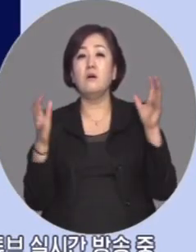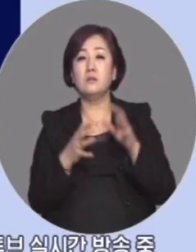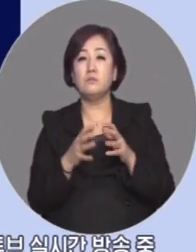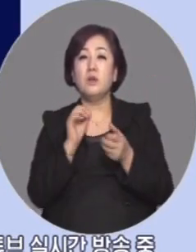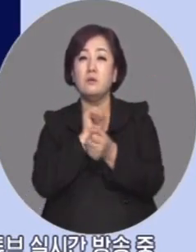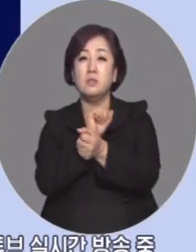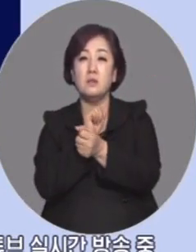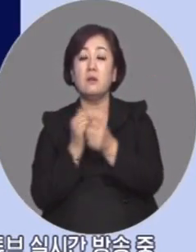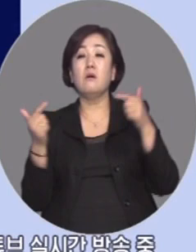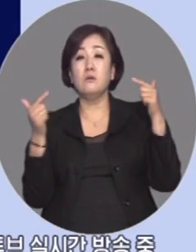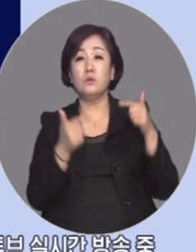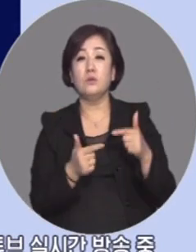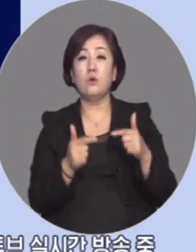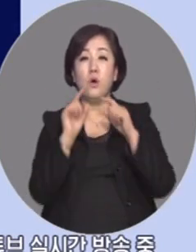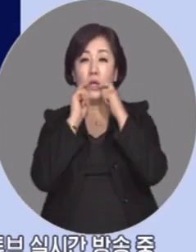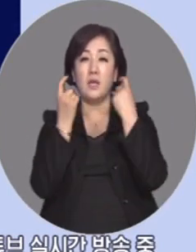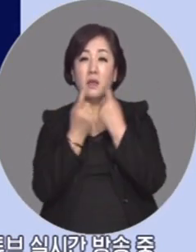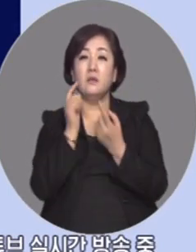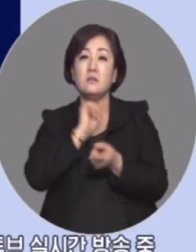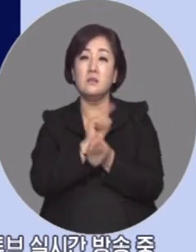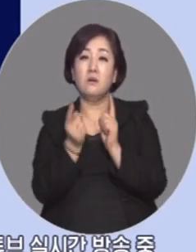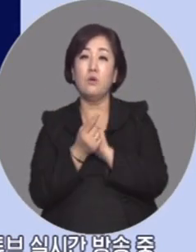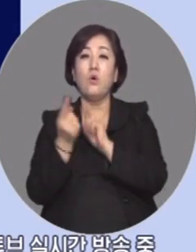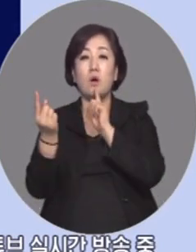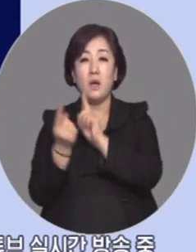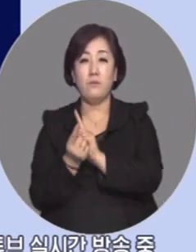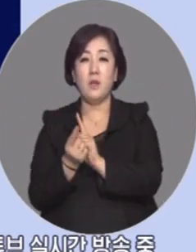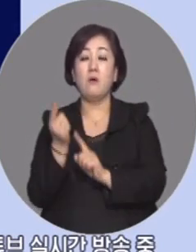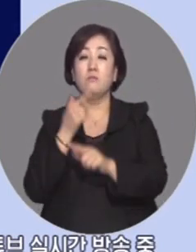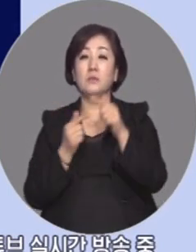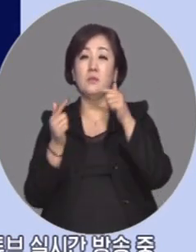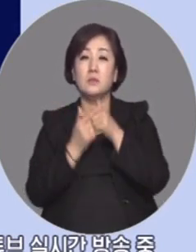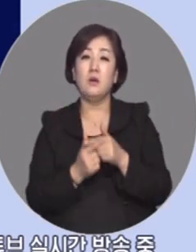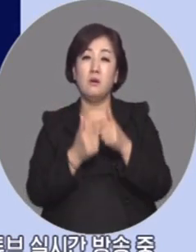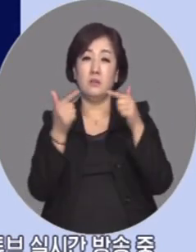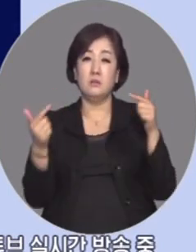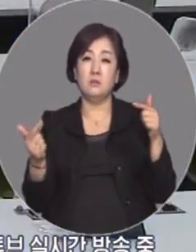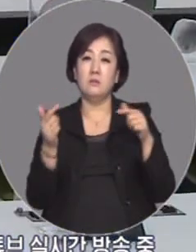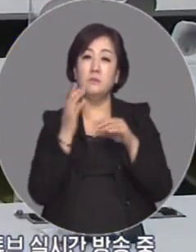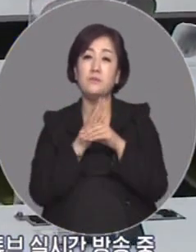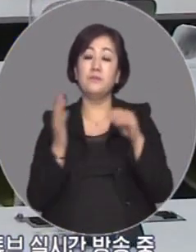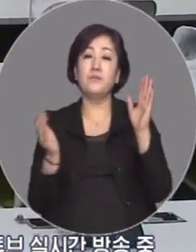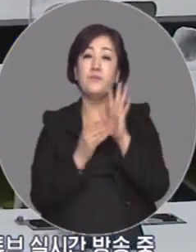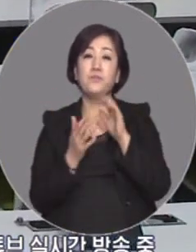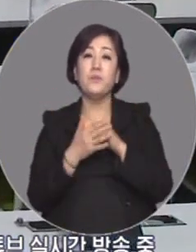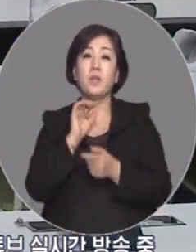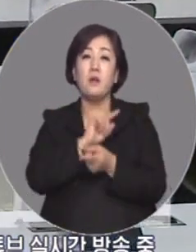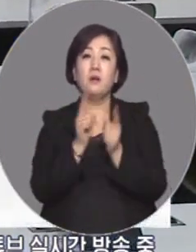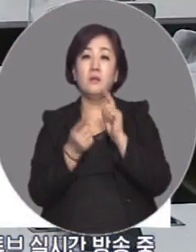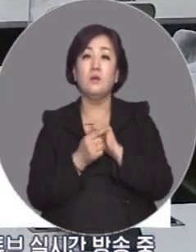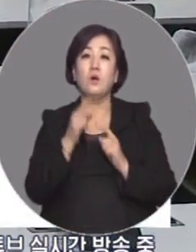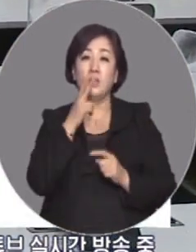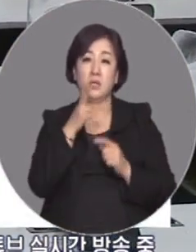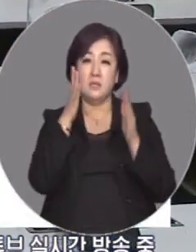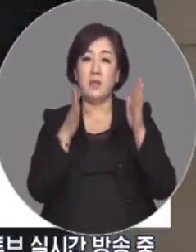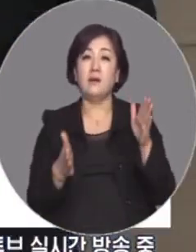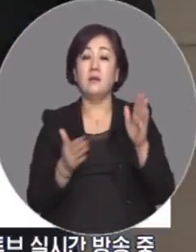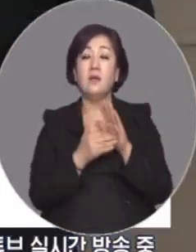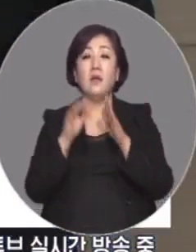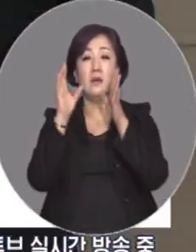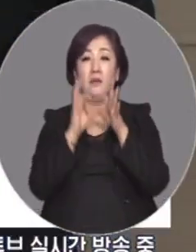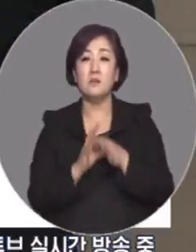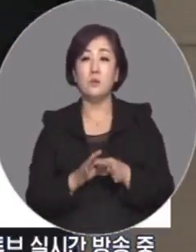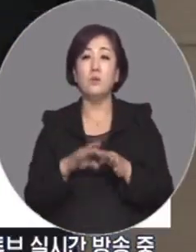집단 감염은 줄고 개인 간 접촉으로 인한 감염이 늘고 있기 때문입니다. 거리두기 단계는 2단계를